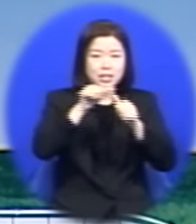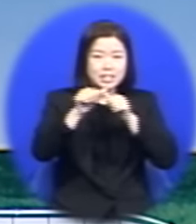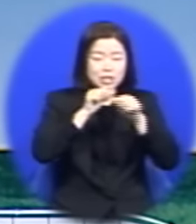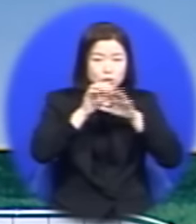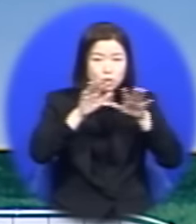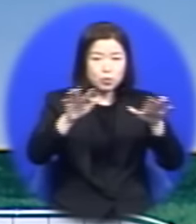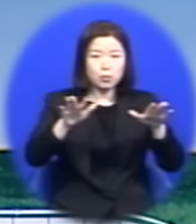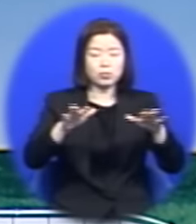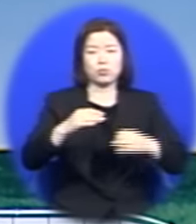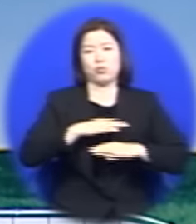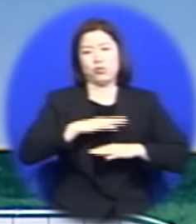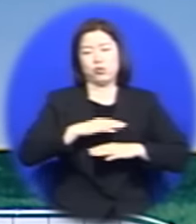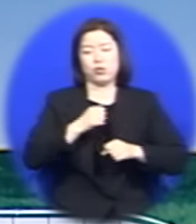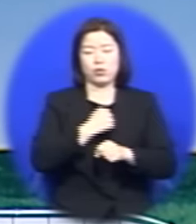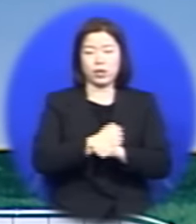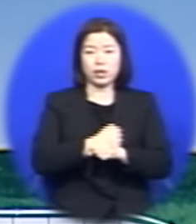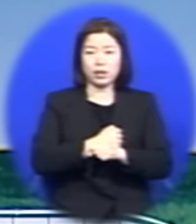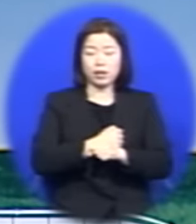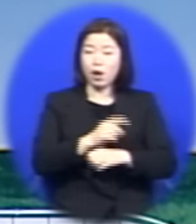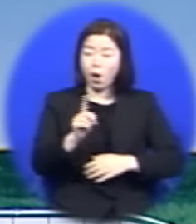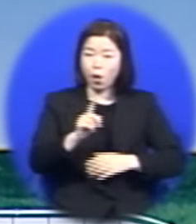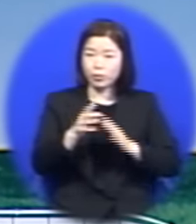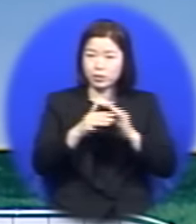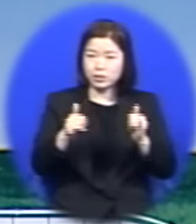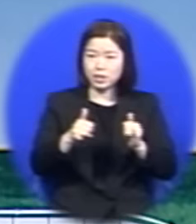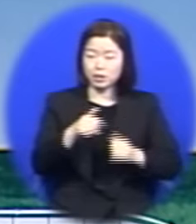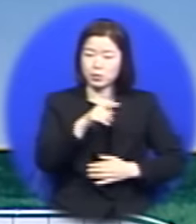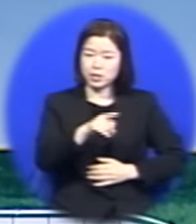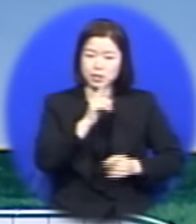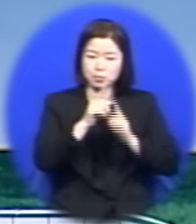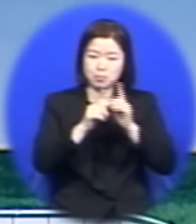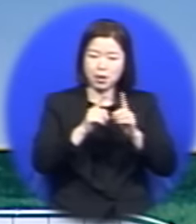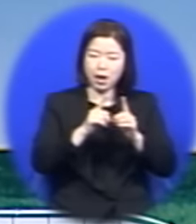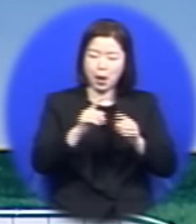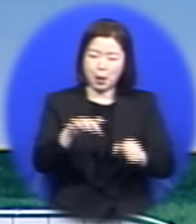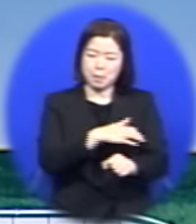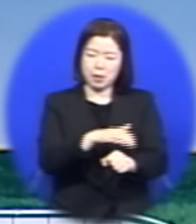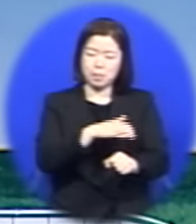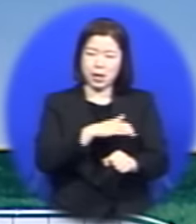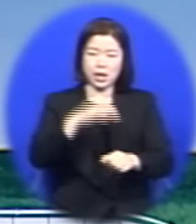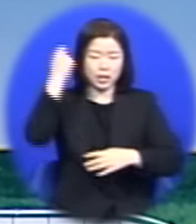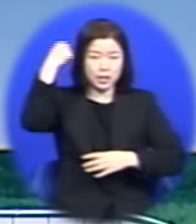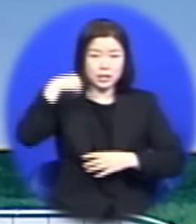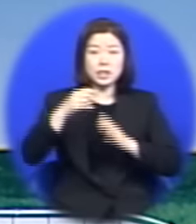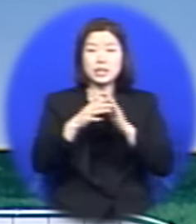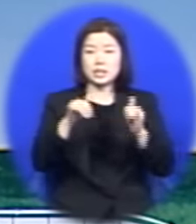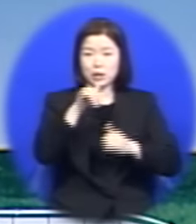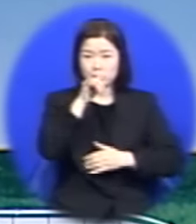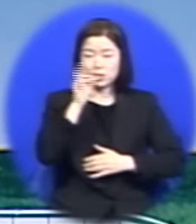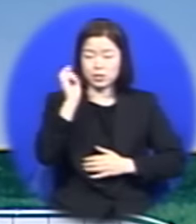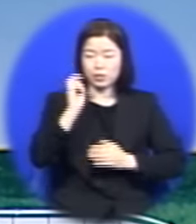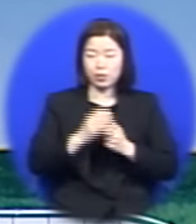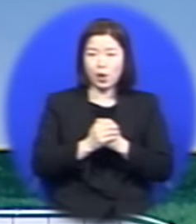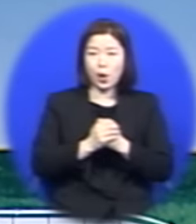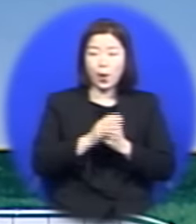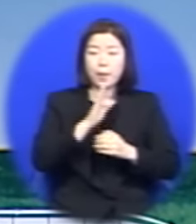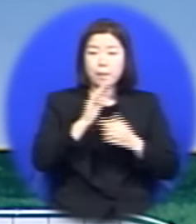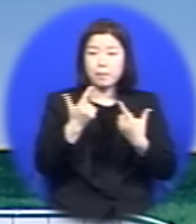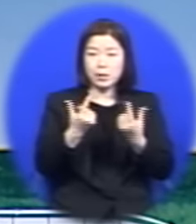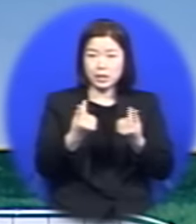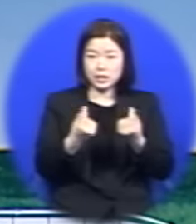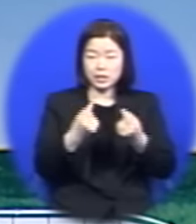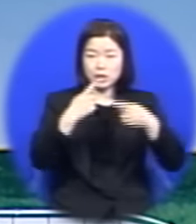물론 어떤 분들은 이 말씀을 굉장히 마음이 불편하게 들으시는 분들도 있을 겁니다. 마치 교회